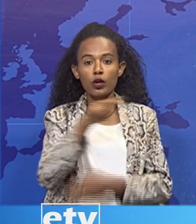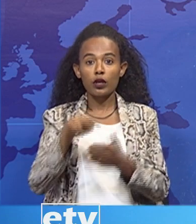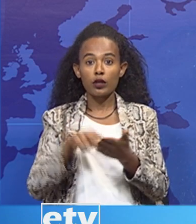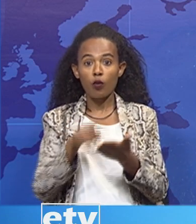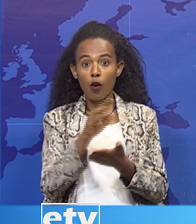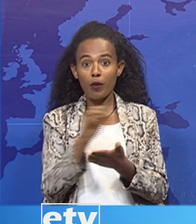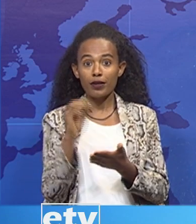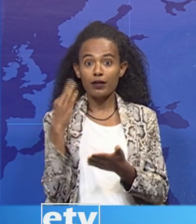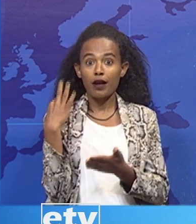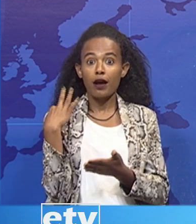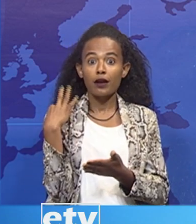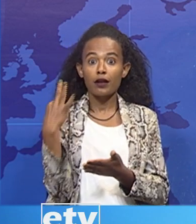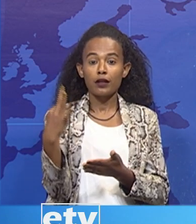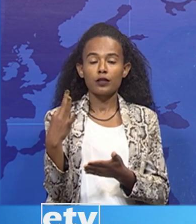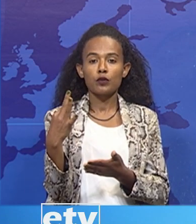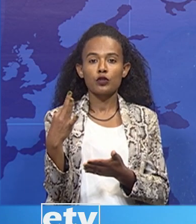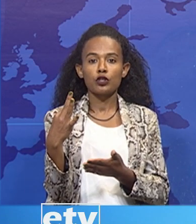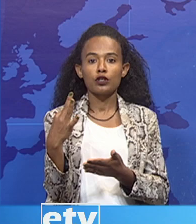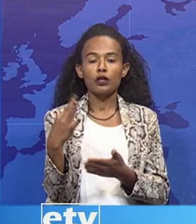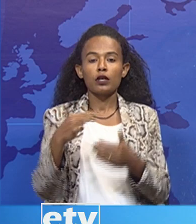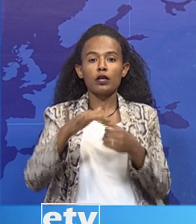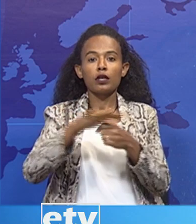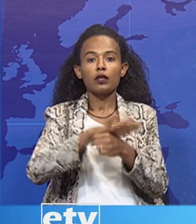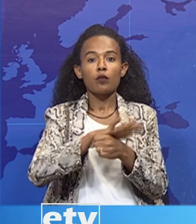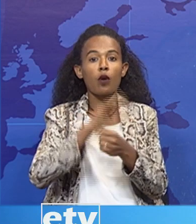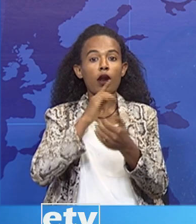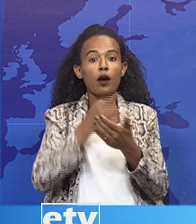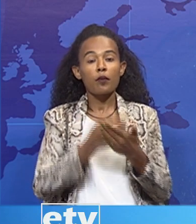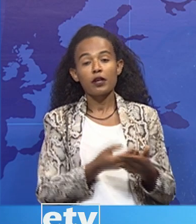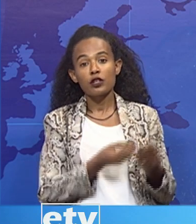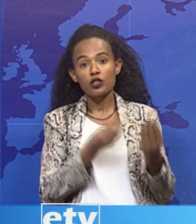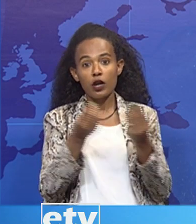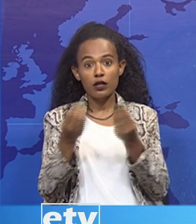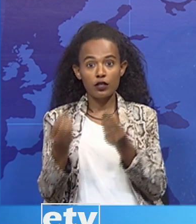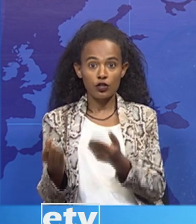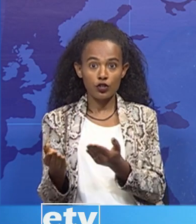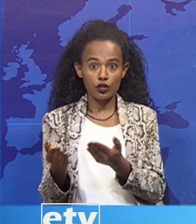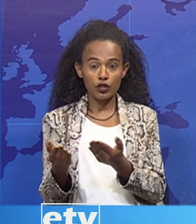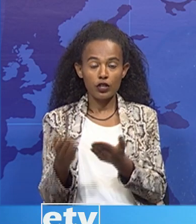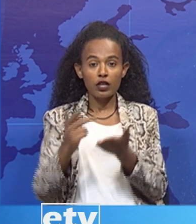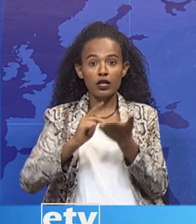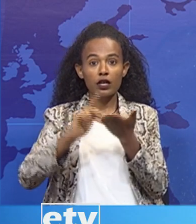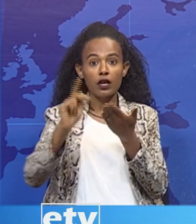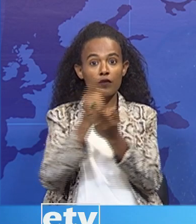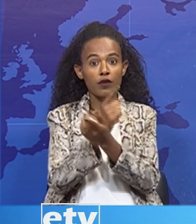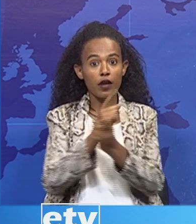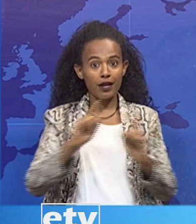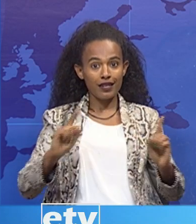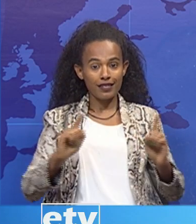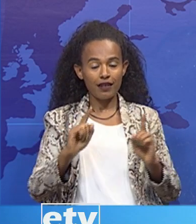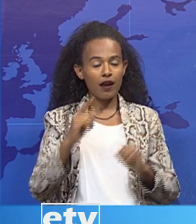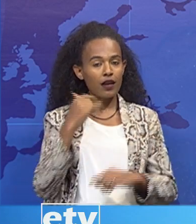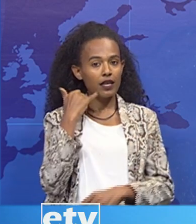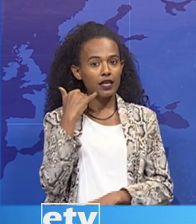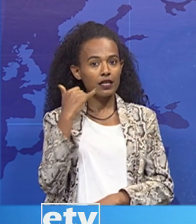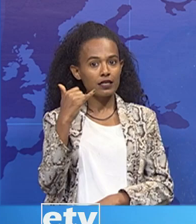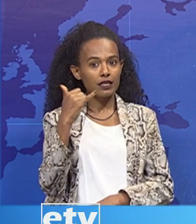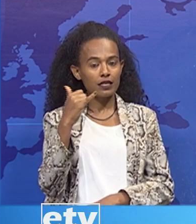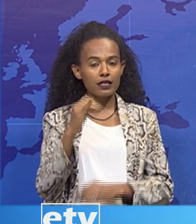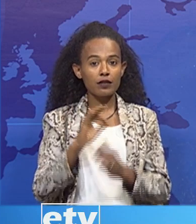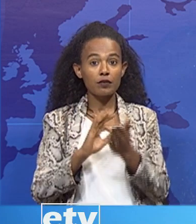ተቋማትና ግለሰቦች የተሟላ መረጃ ሰጪ ከክፍያ ነጻ የስልክ